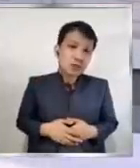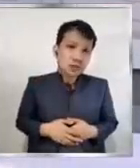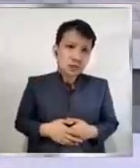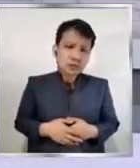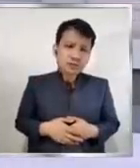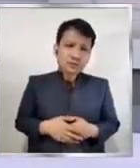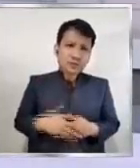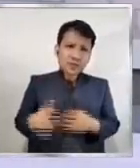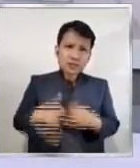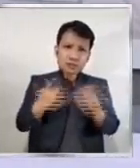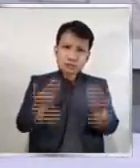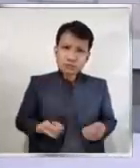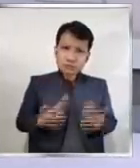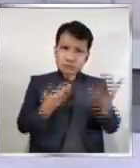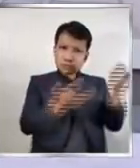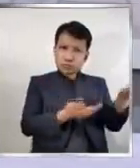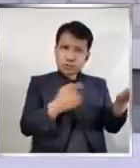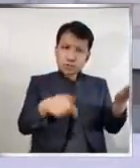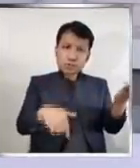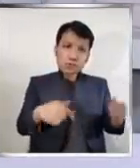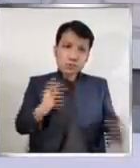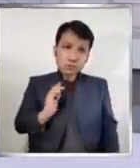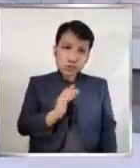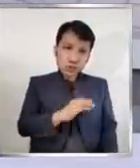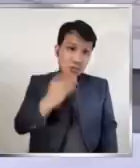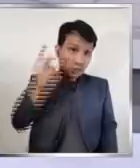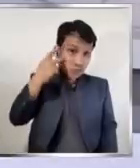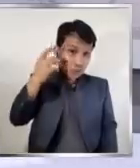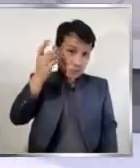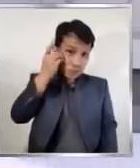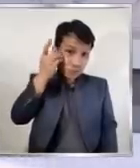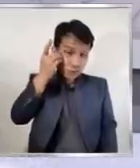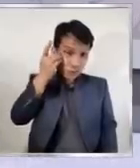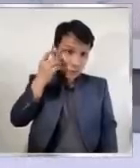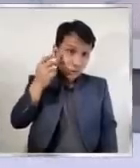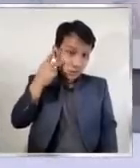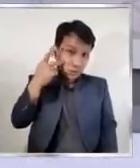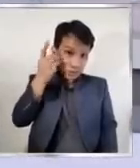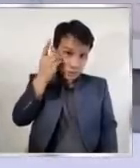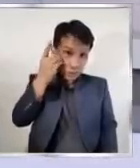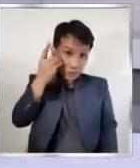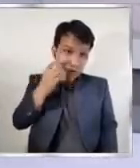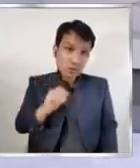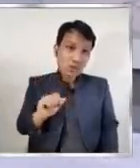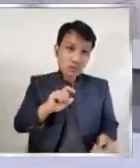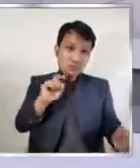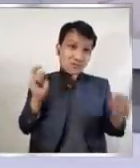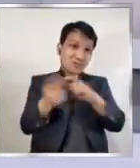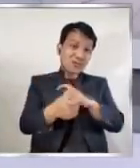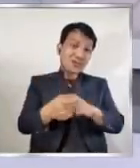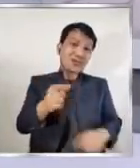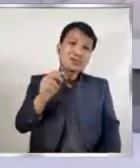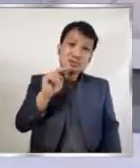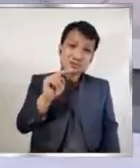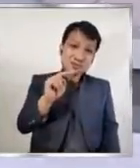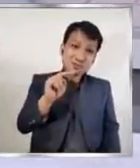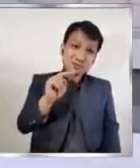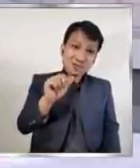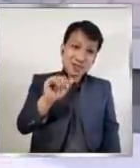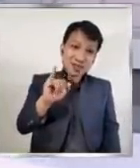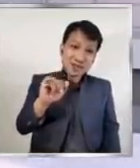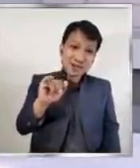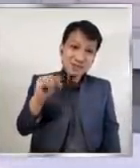Ipinapanukala ni Deputy Speaker Paulo Duterte na palitan ang pangalan ng Ninoy Aquino International Airport at